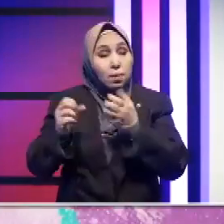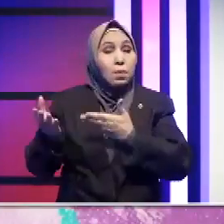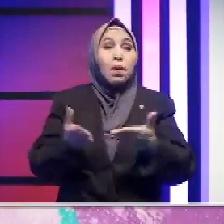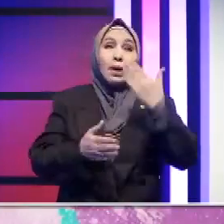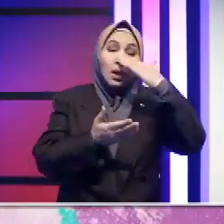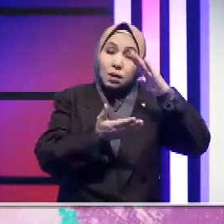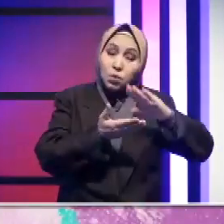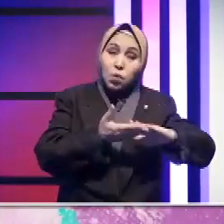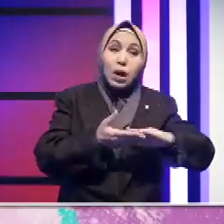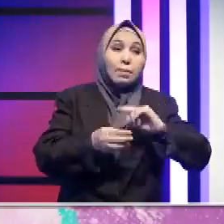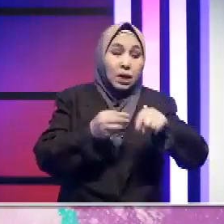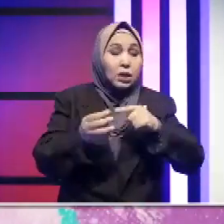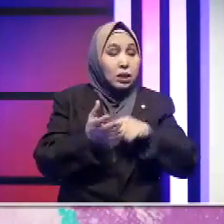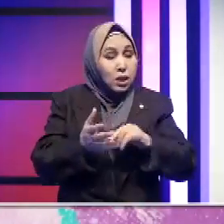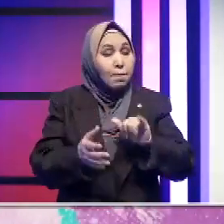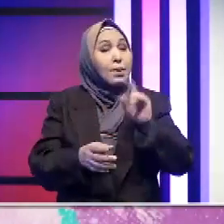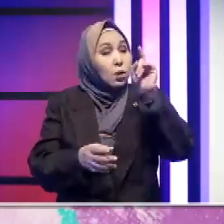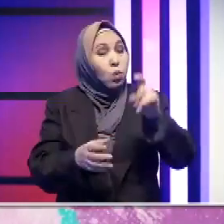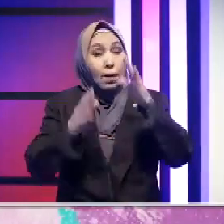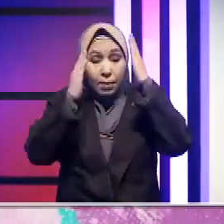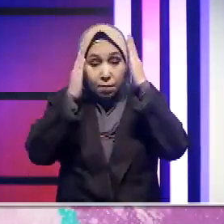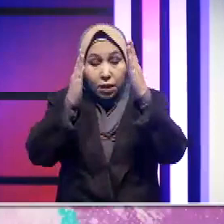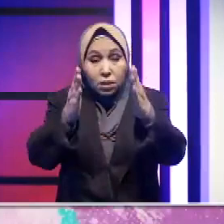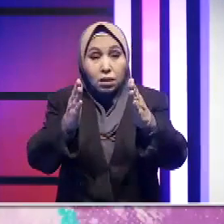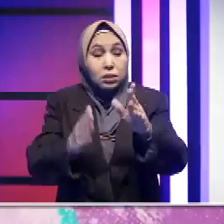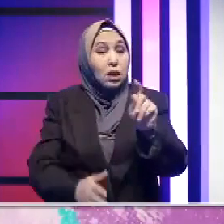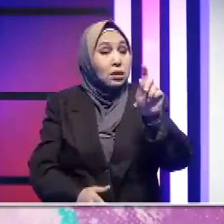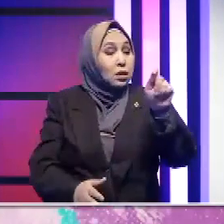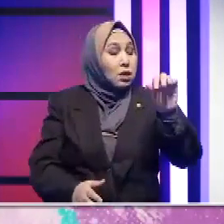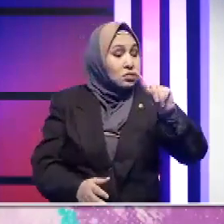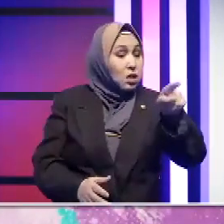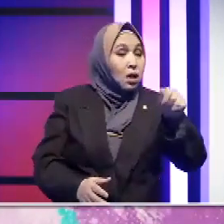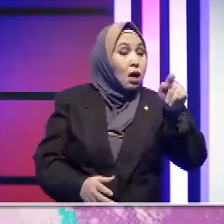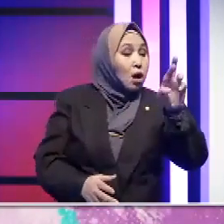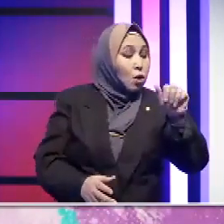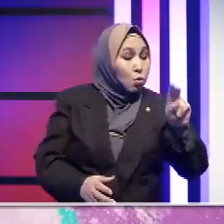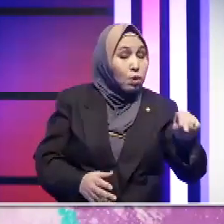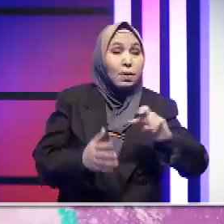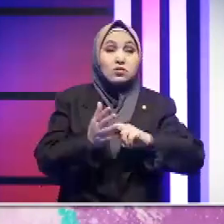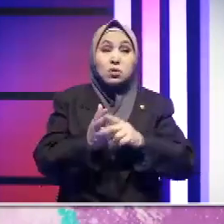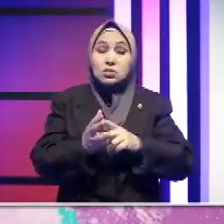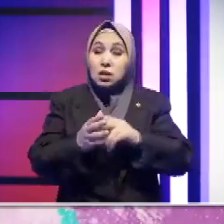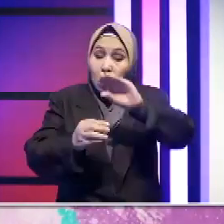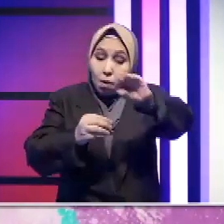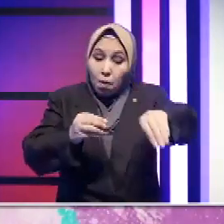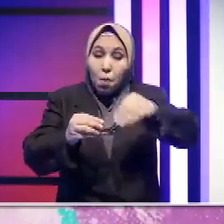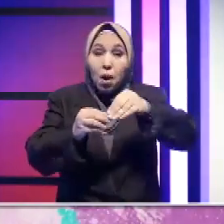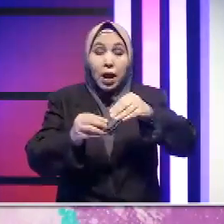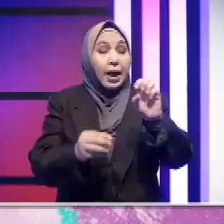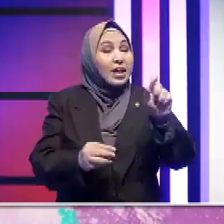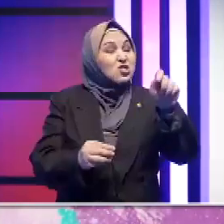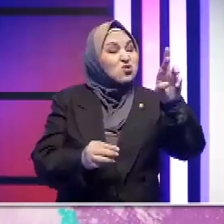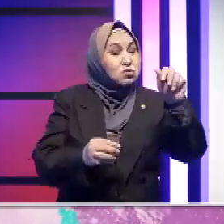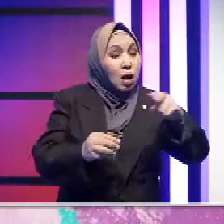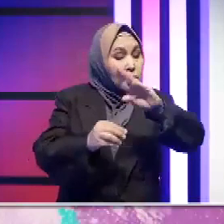keburukan ilmu Hari inilah yang perlu ambil Bukan tadzakkaruun tapi Tata dakarun Maksudnya ke extra efek